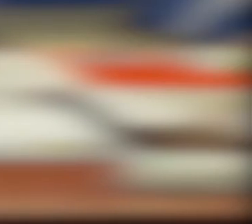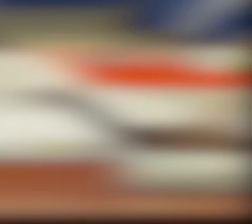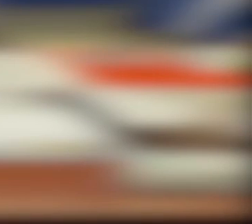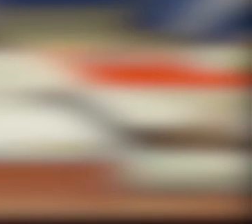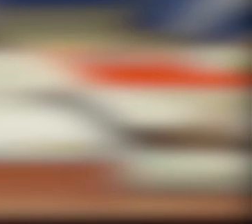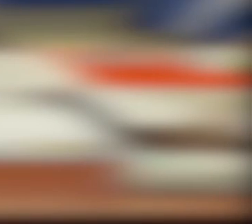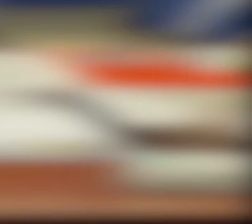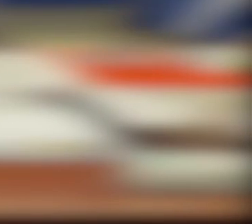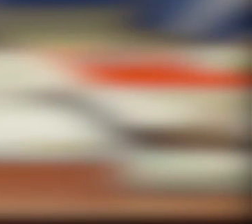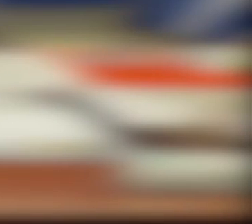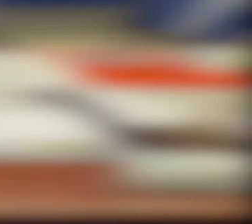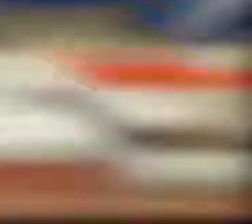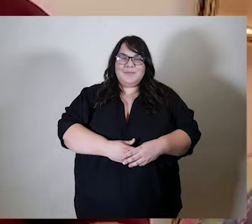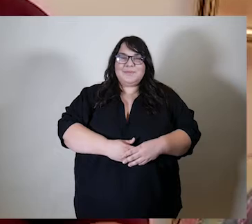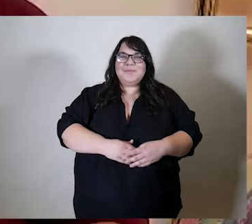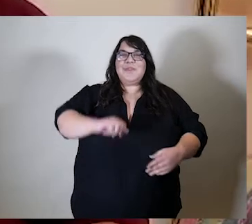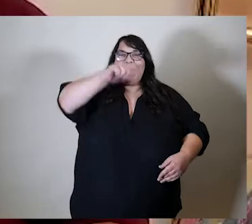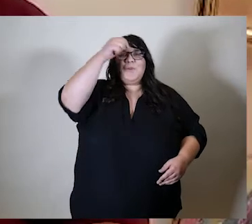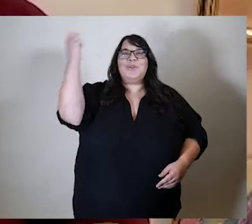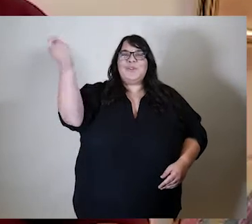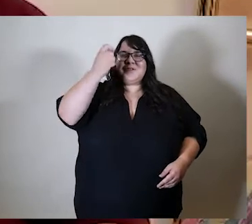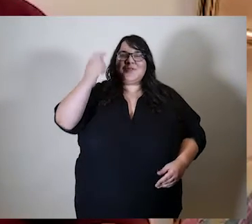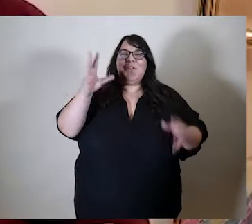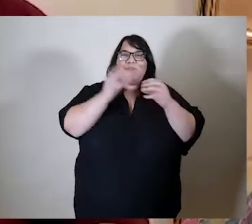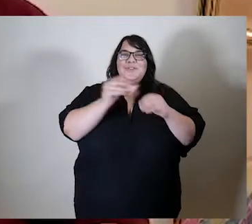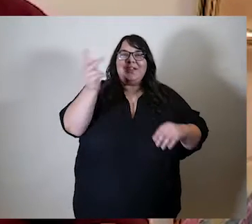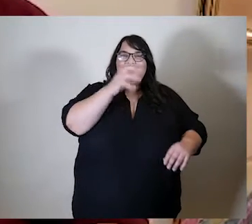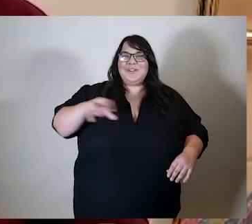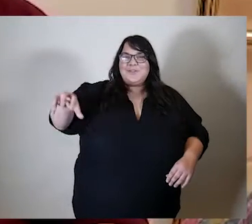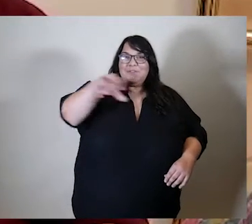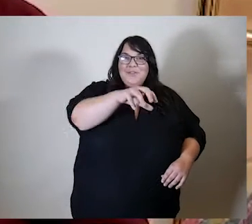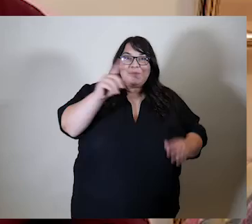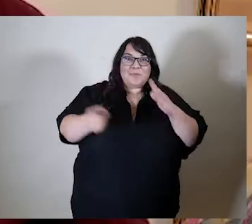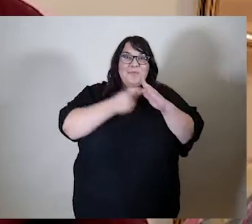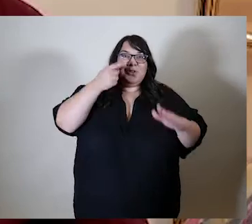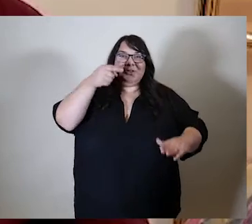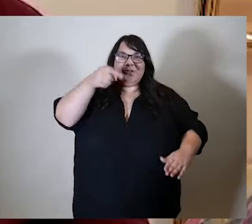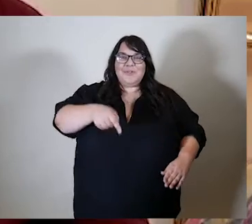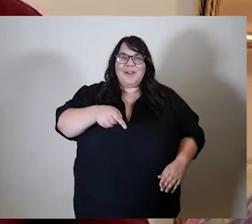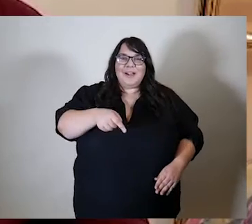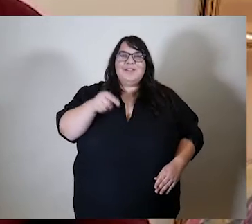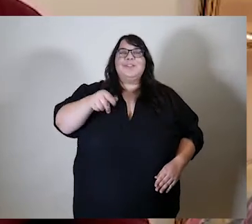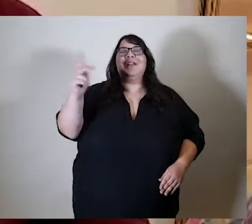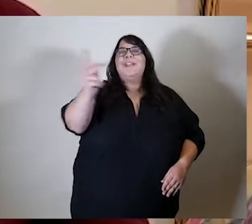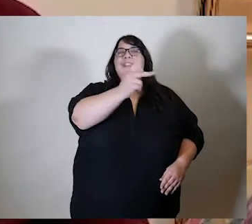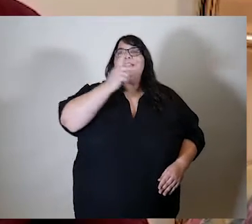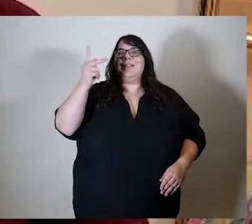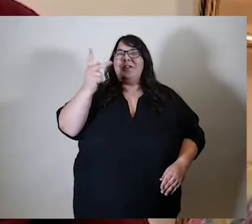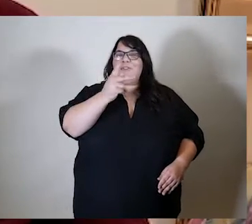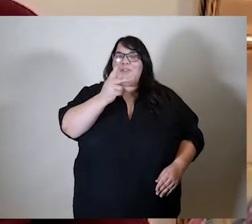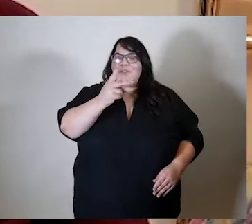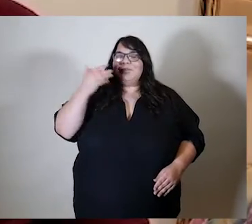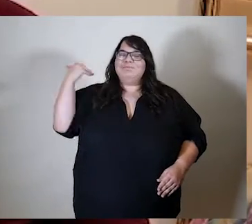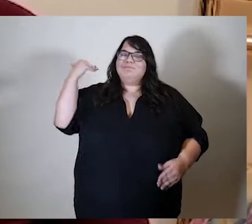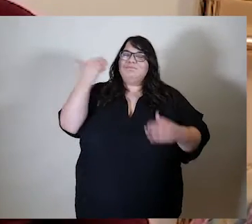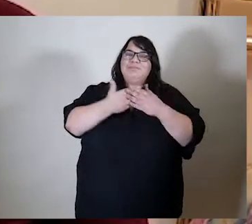για όλους τους πολίτες της περιφέρειάς μας. Το πρώτο φεστιβάλ φορέων κοινωνικής φροντίδας που πραγματοποιείται, έχοντας η κοινωνία μας